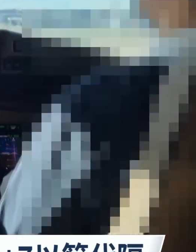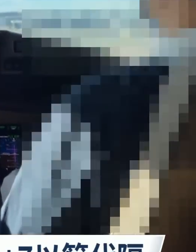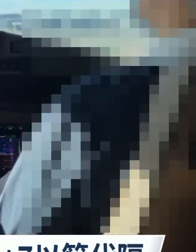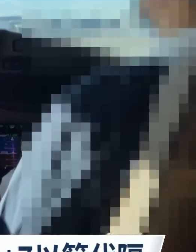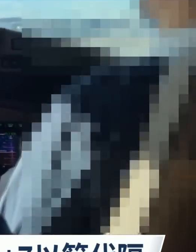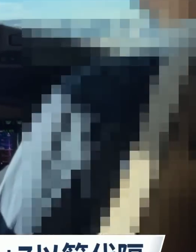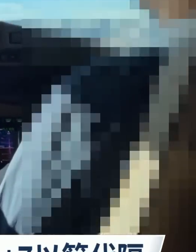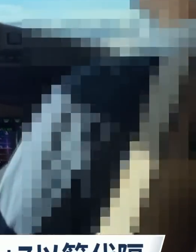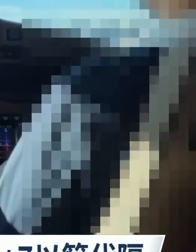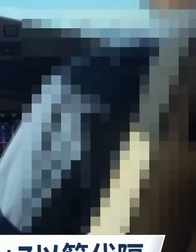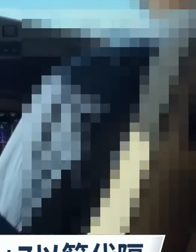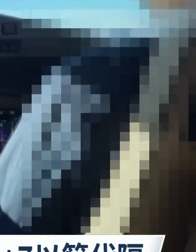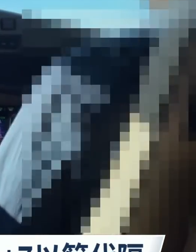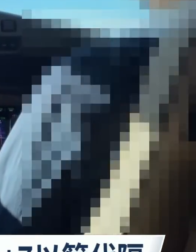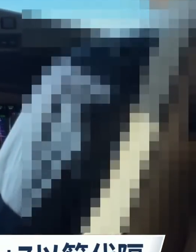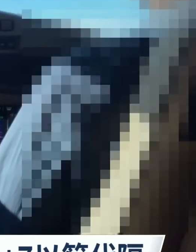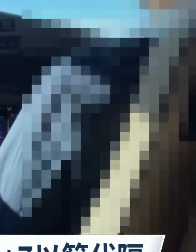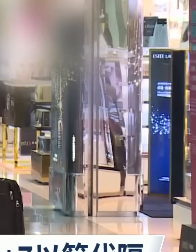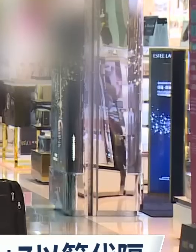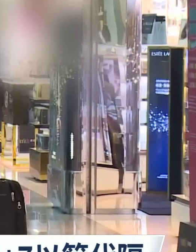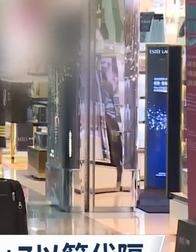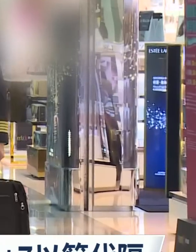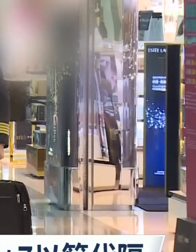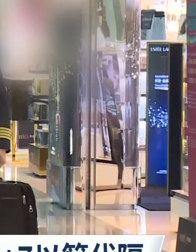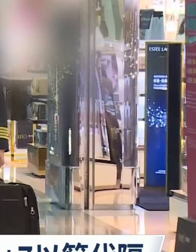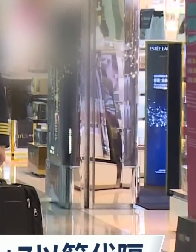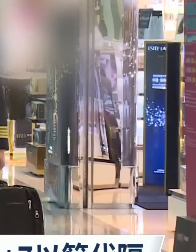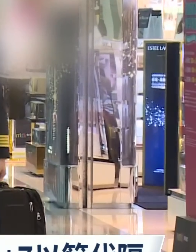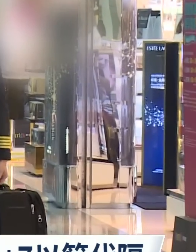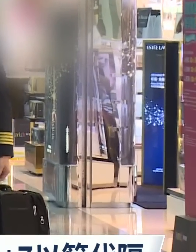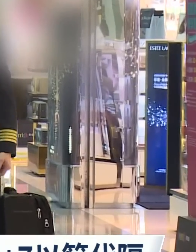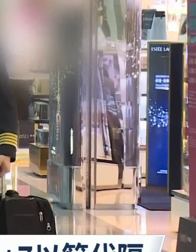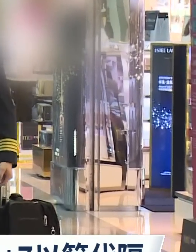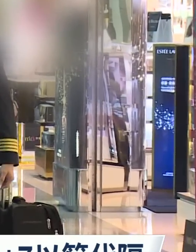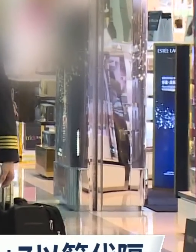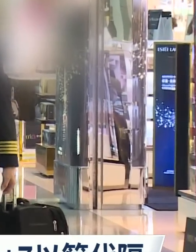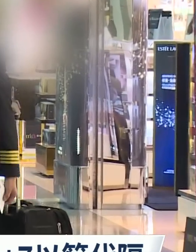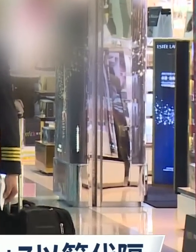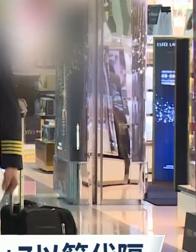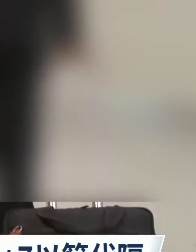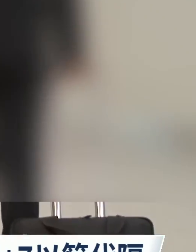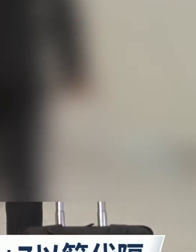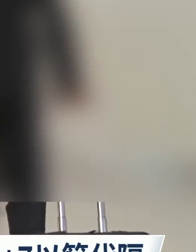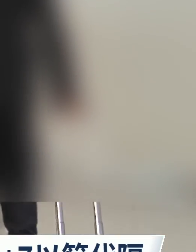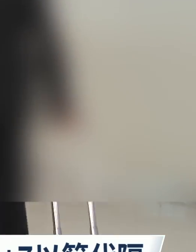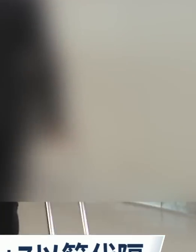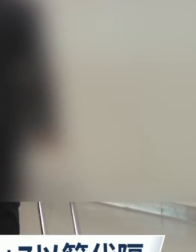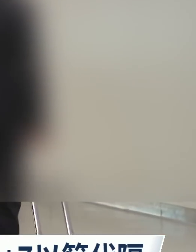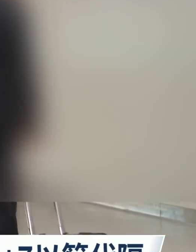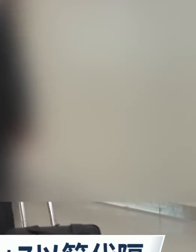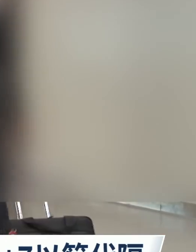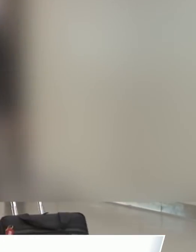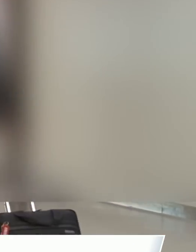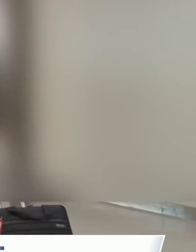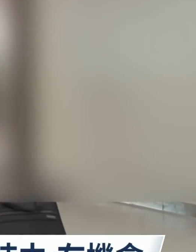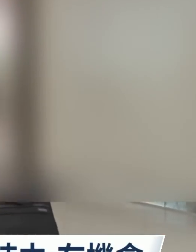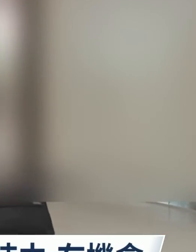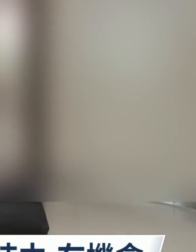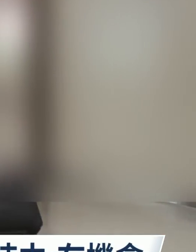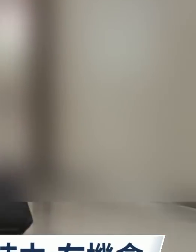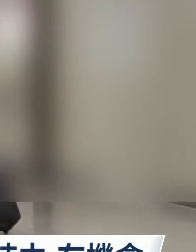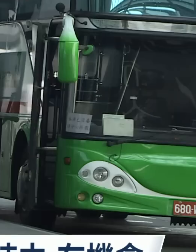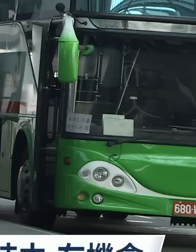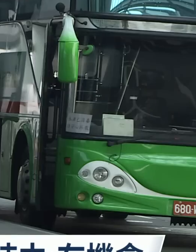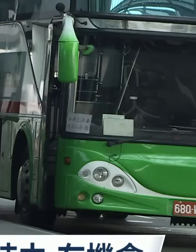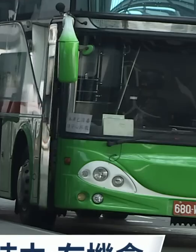0+7，以筛代隔，不用再居家检疫。但是没打满3剂者仍维持3+4检疫。外界关心边境检疫松绑